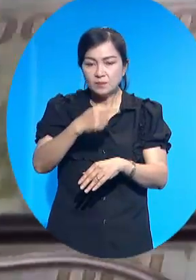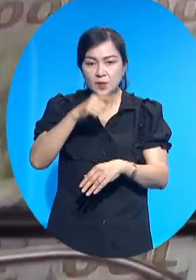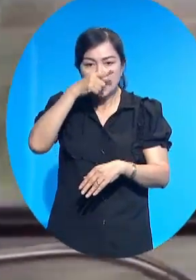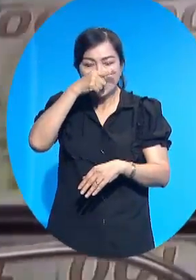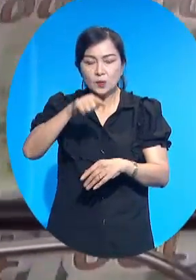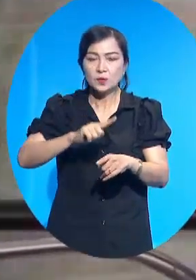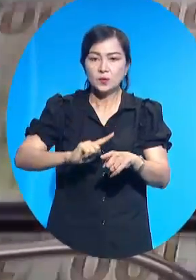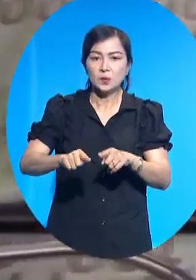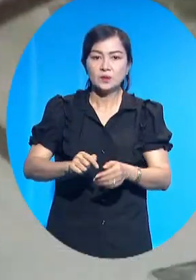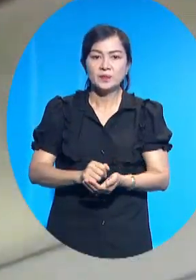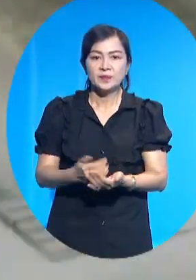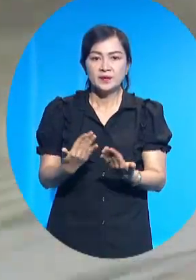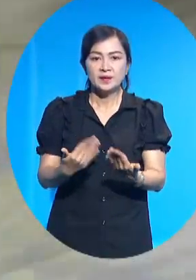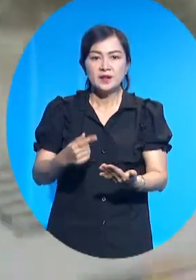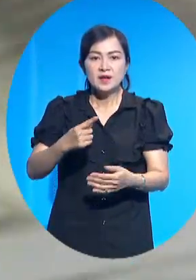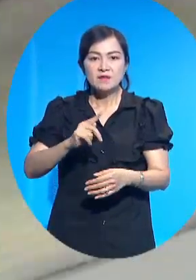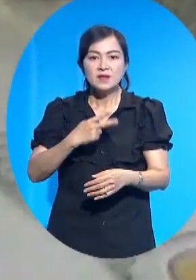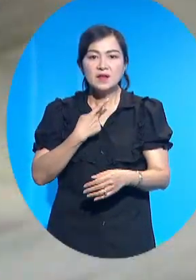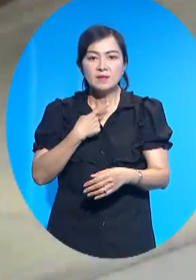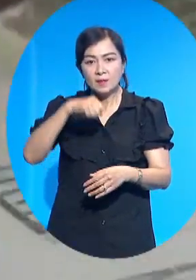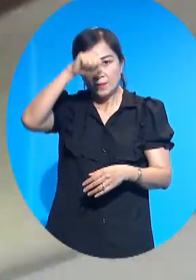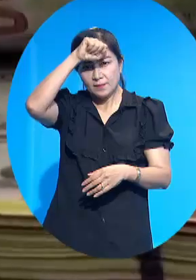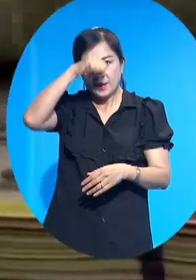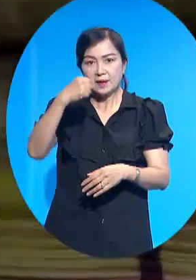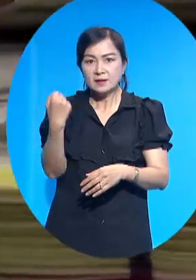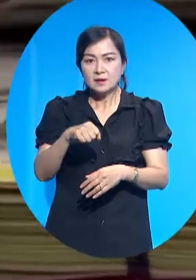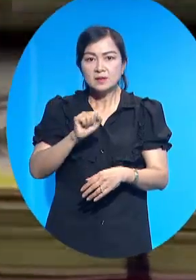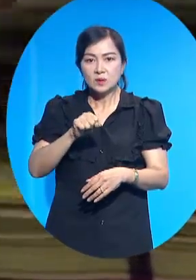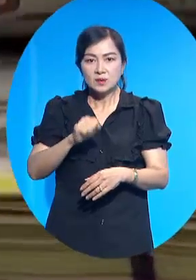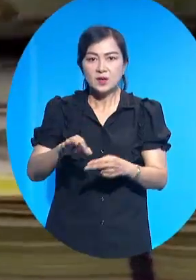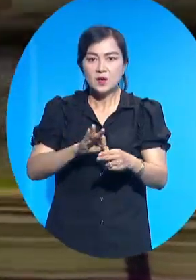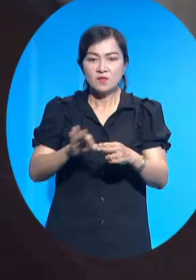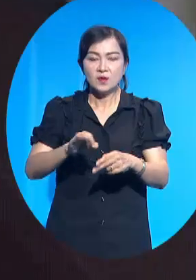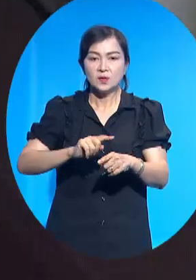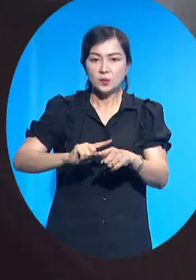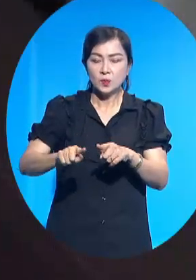vỡ nợ. Tuy nhiên, Fitch vẫn hy vọng các đảng phái có thể đạt được sự đồng thuận về vấn đề trần nợ công.